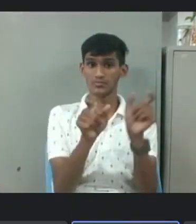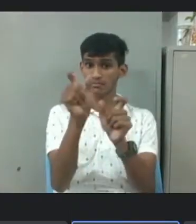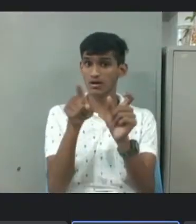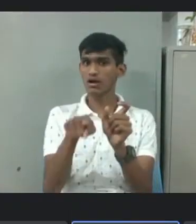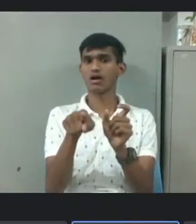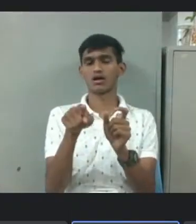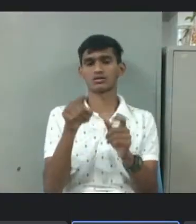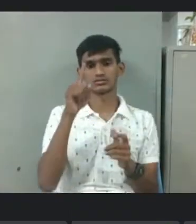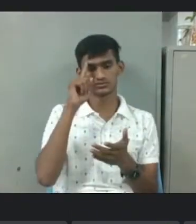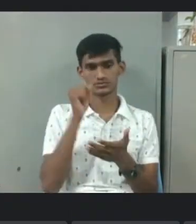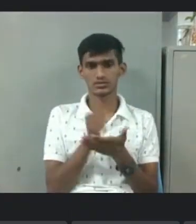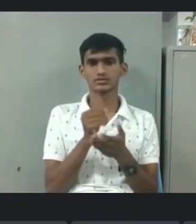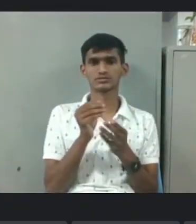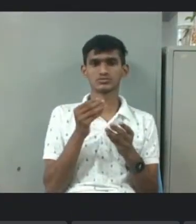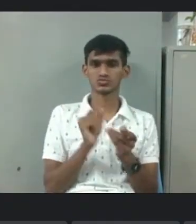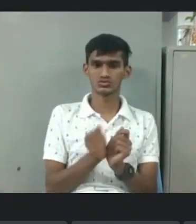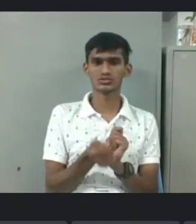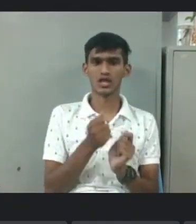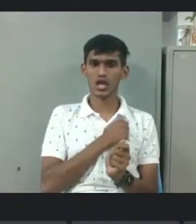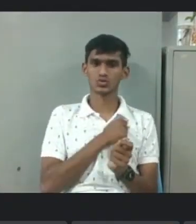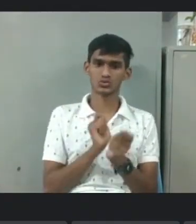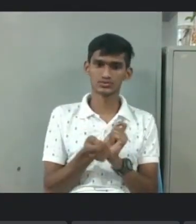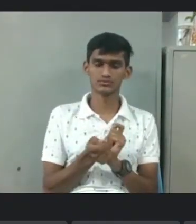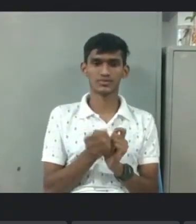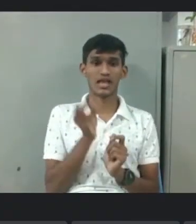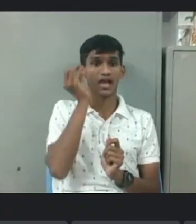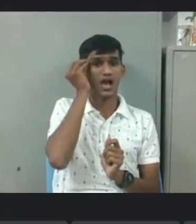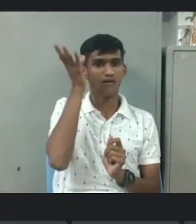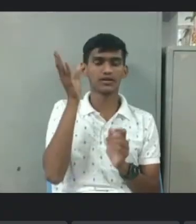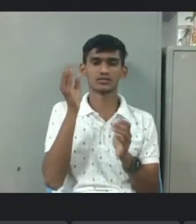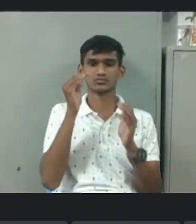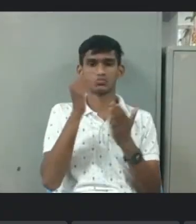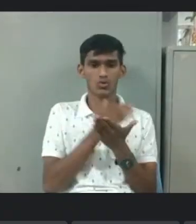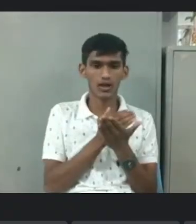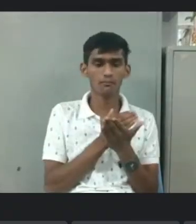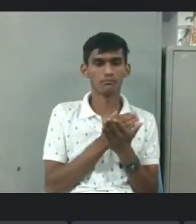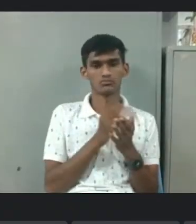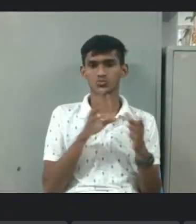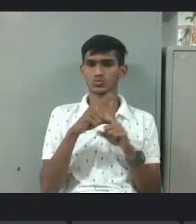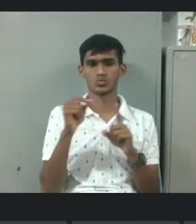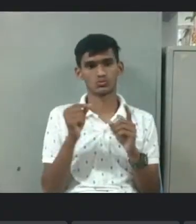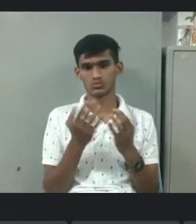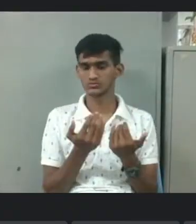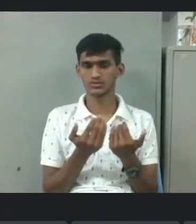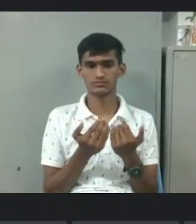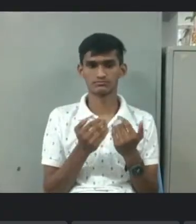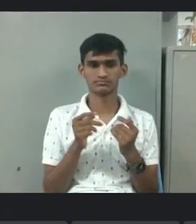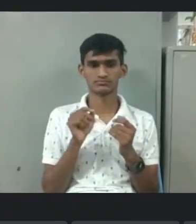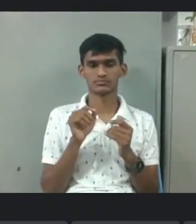ജോബ് ബോധവൽക്കരണ കോഴ്സുകളാണ് നമ്മൾ കൂടുതലും ഇതിൽ ചെയ്യാൻ പറ്റുന്നത് നമ്മളെ കൊണ്ട്. പിന്നീടുള്ളത്